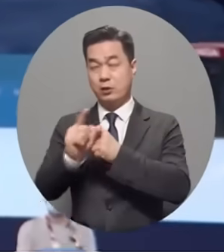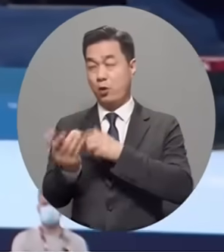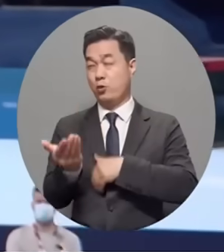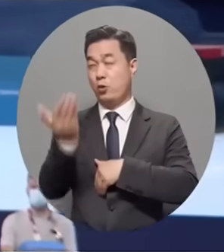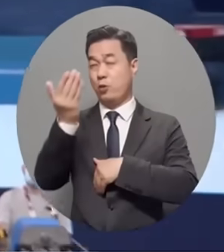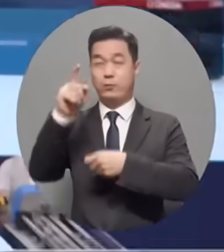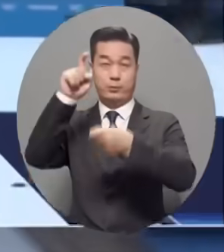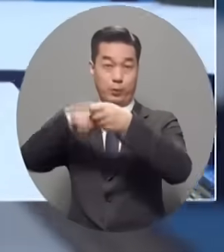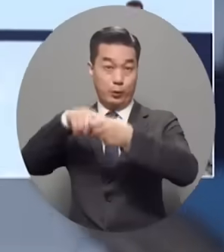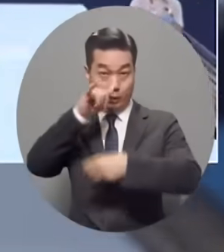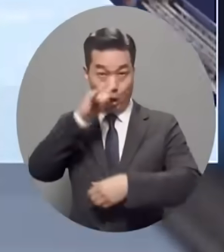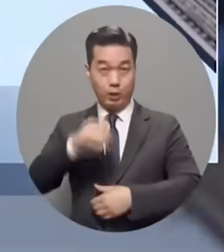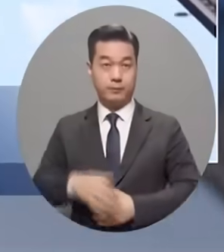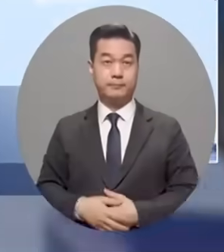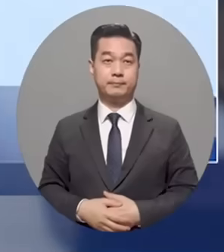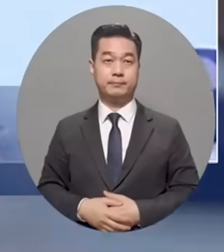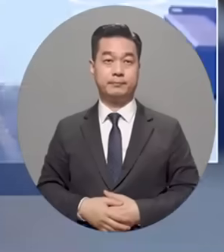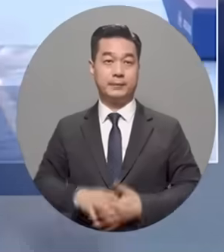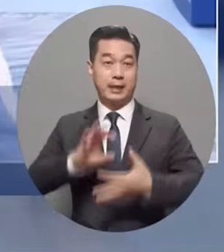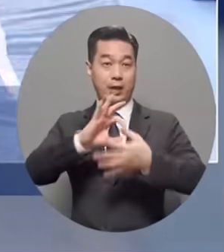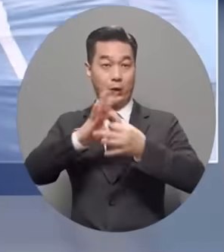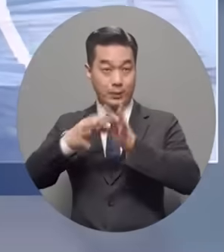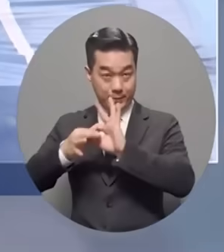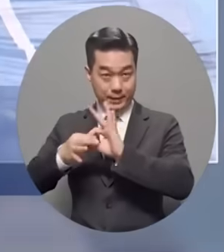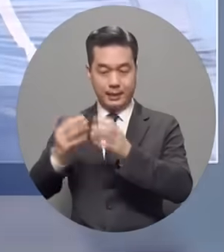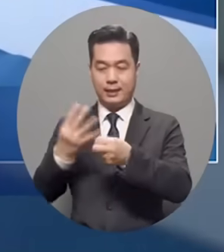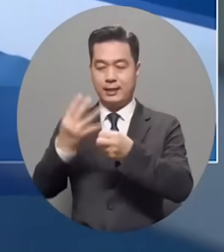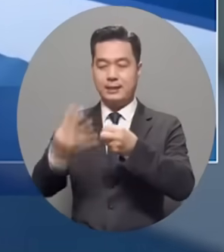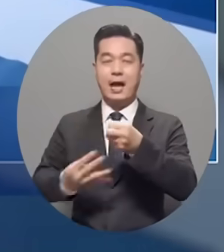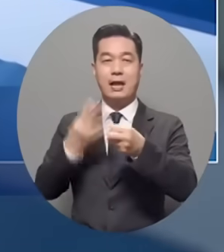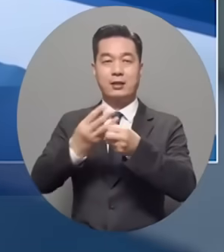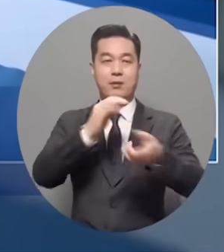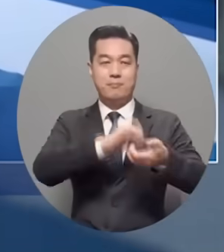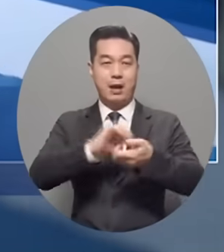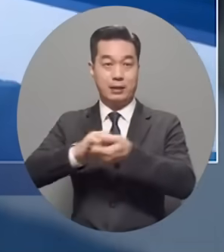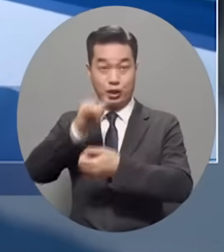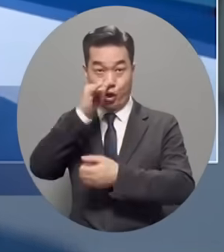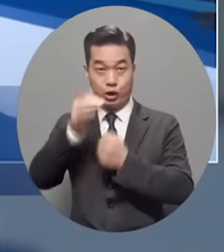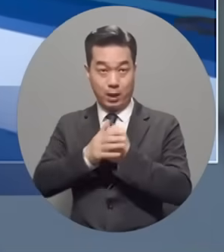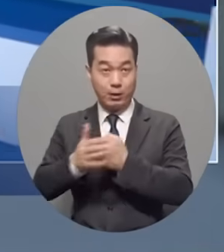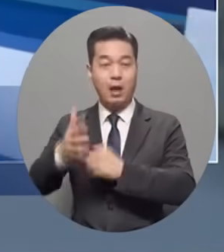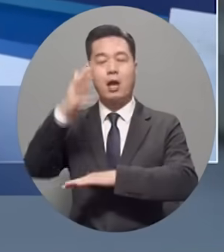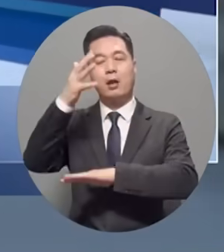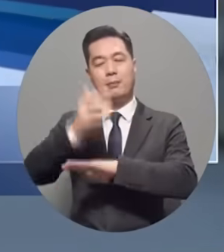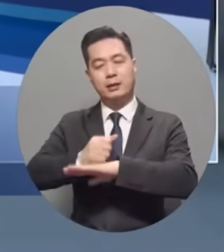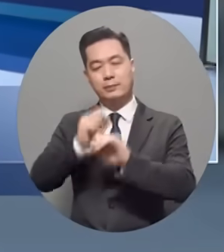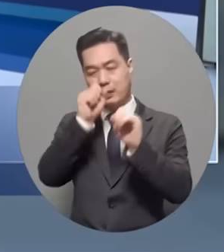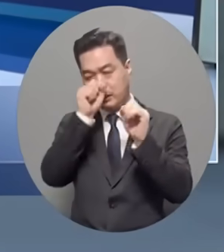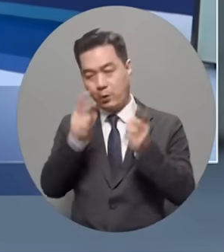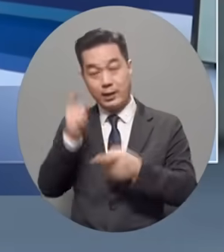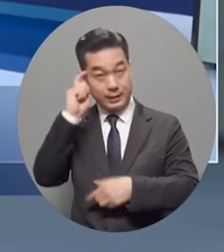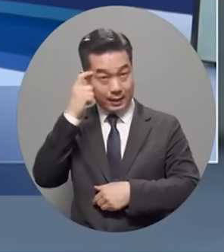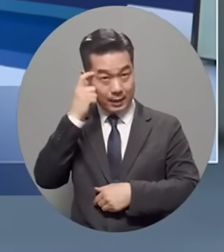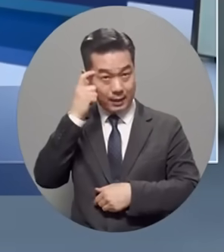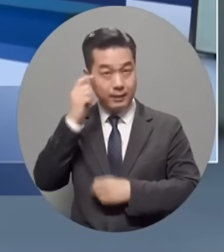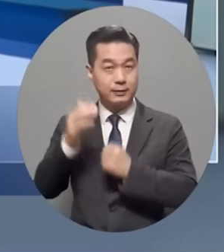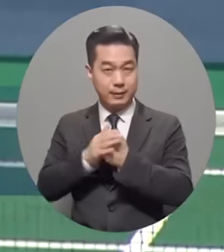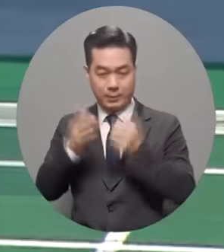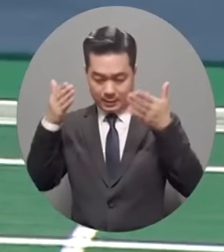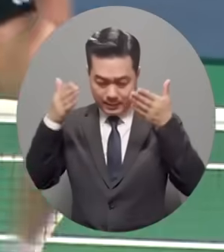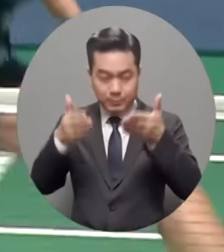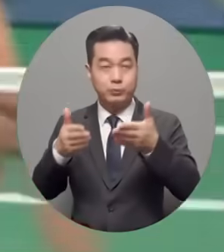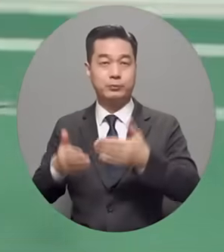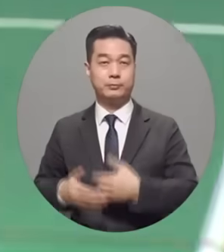있습니다. 이제 올림픽이 이제 4년 주기로 있다 보니까 마지막으로 생각하면서 정리하면서 할 것